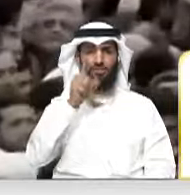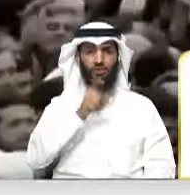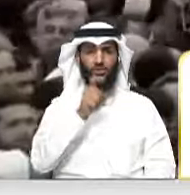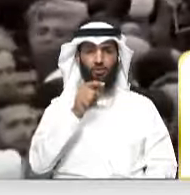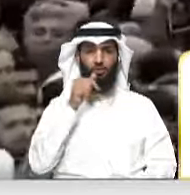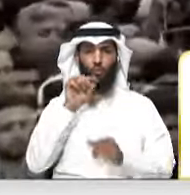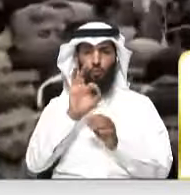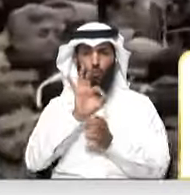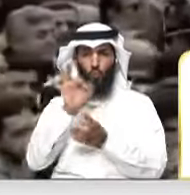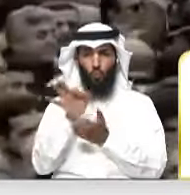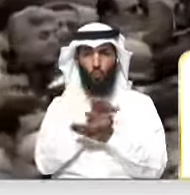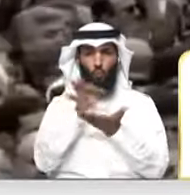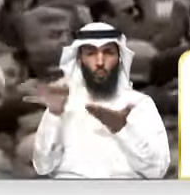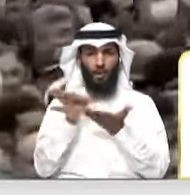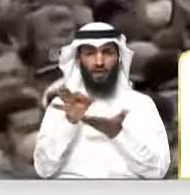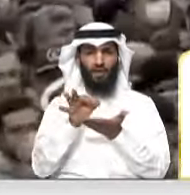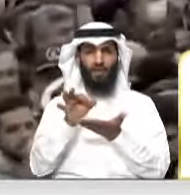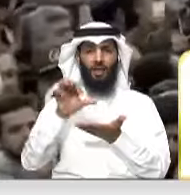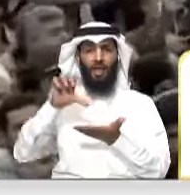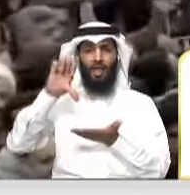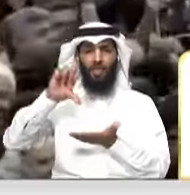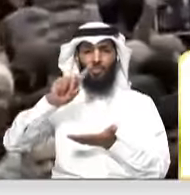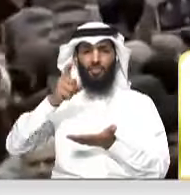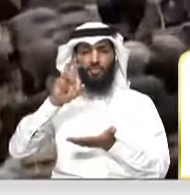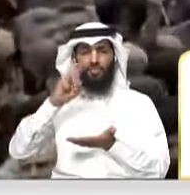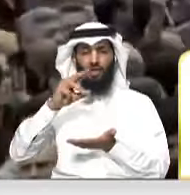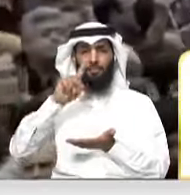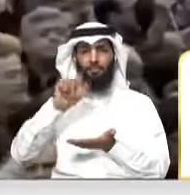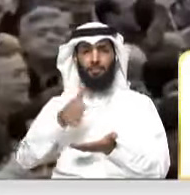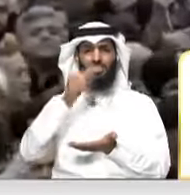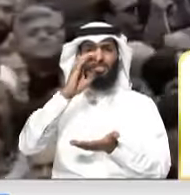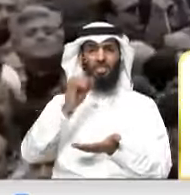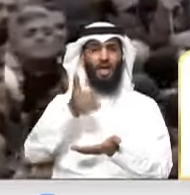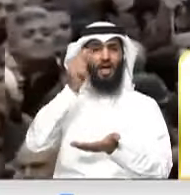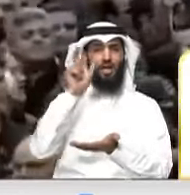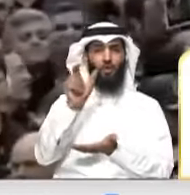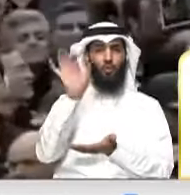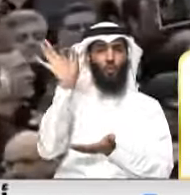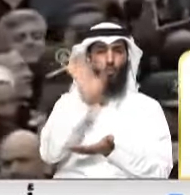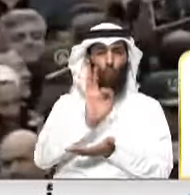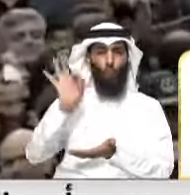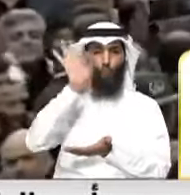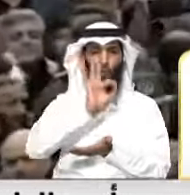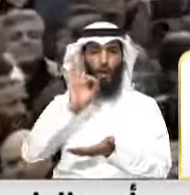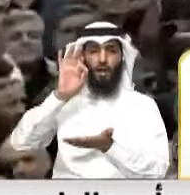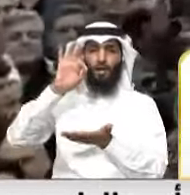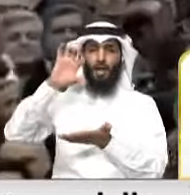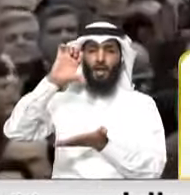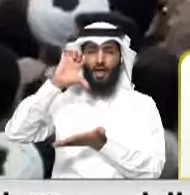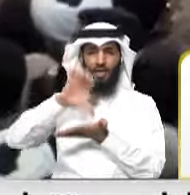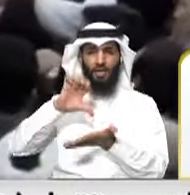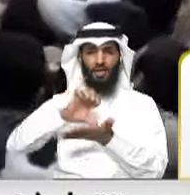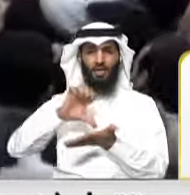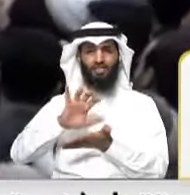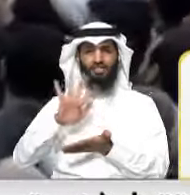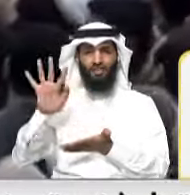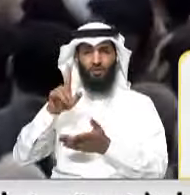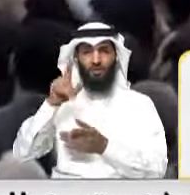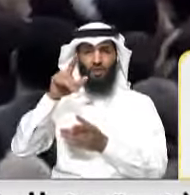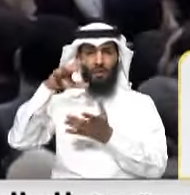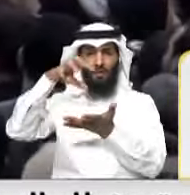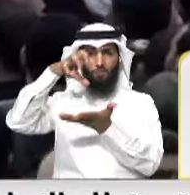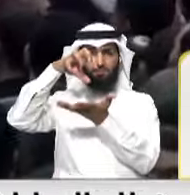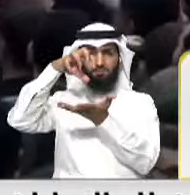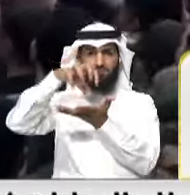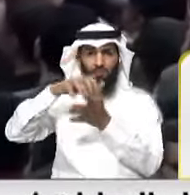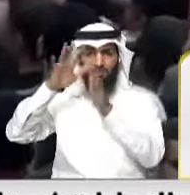اذربيجان الشرقيه بشمال غربي ايران بعد ان لقوا حتفهم في حادث تحطم المروحيه